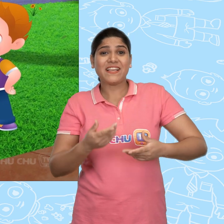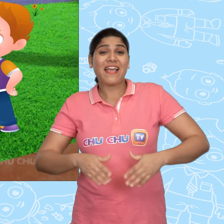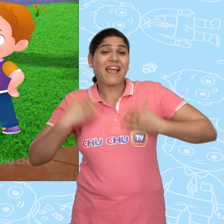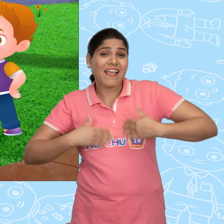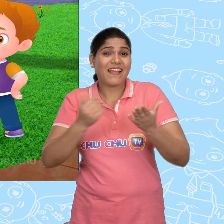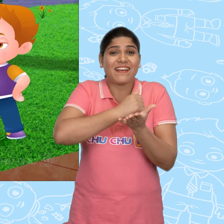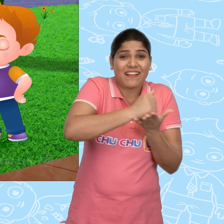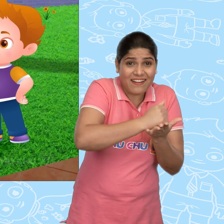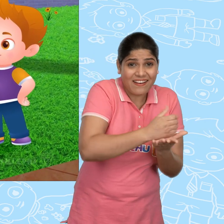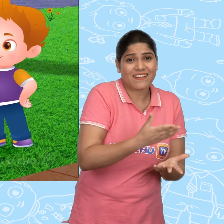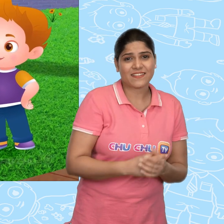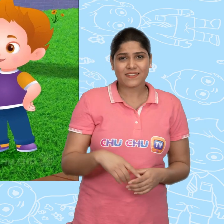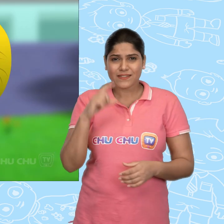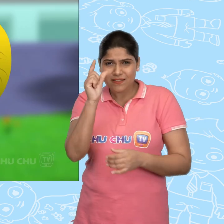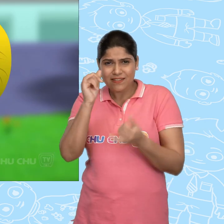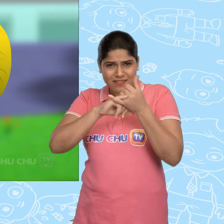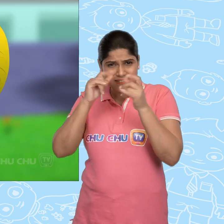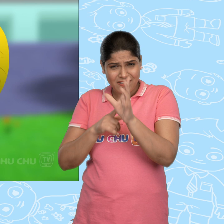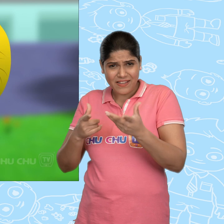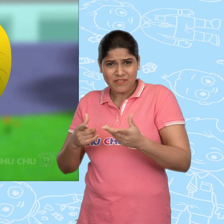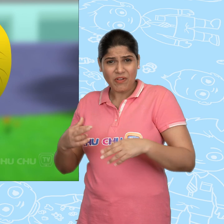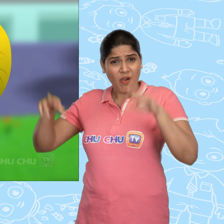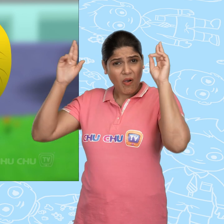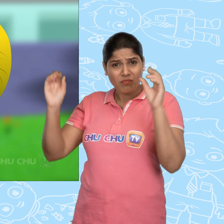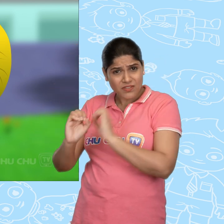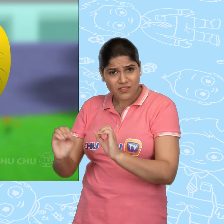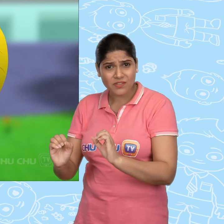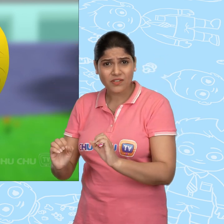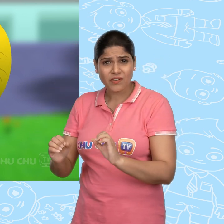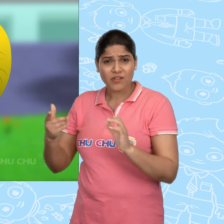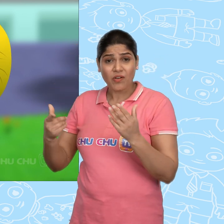करने की कोशिश की। कसली, उम्मीद मत छोड़ो।